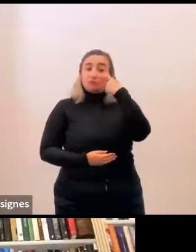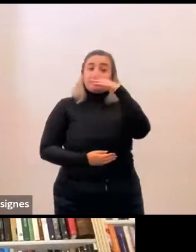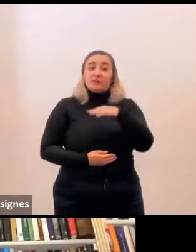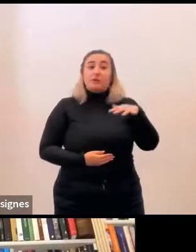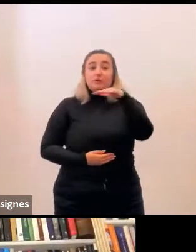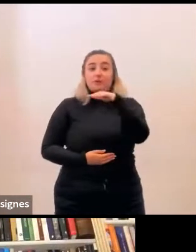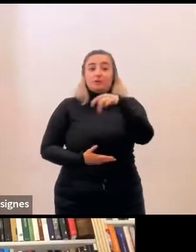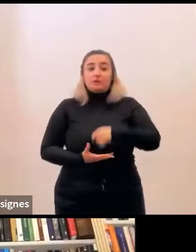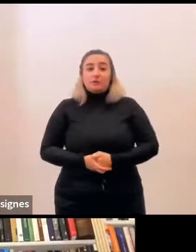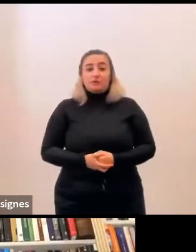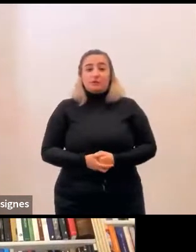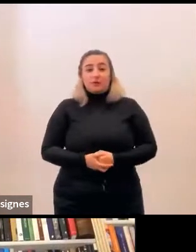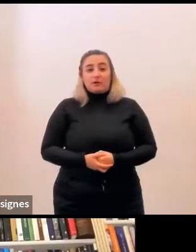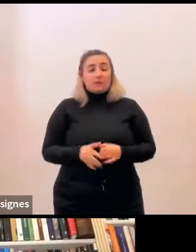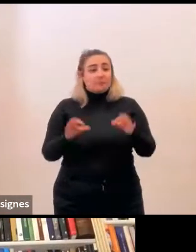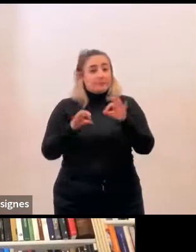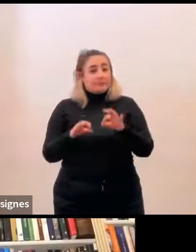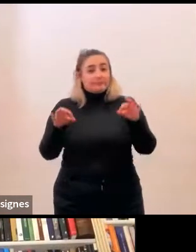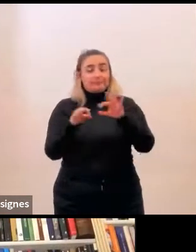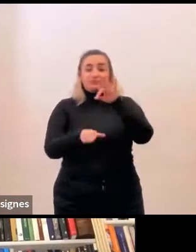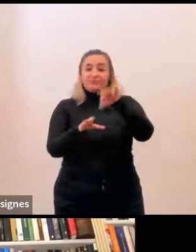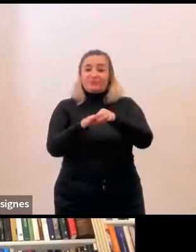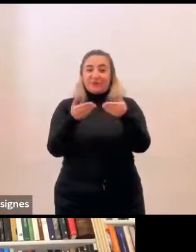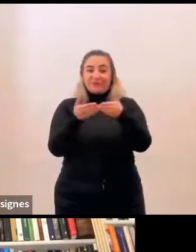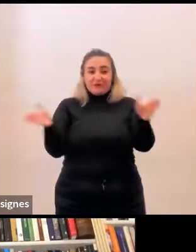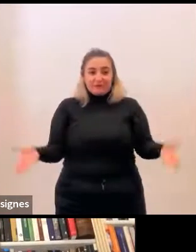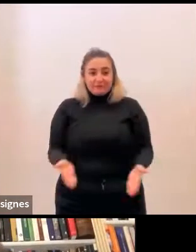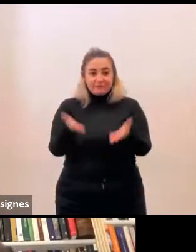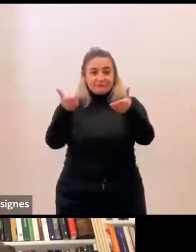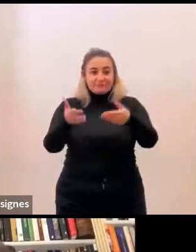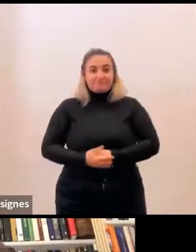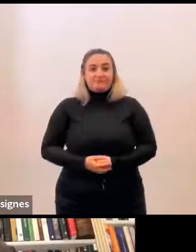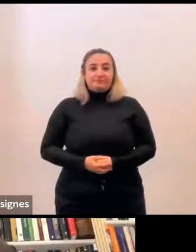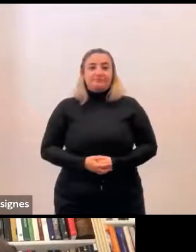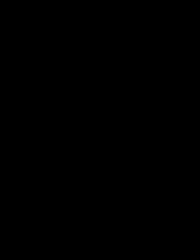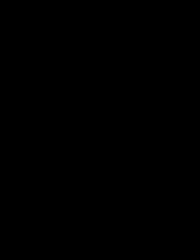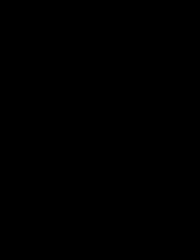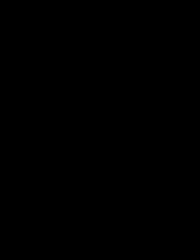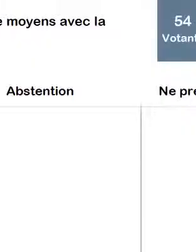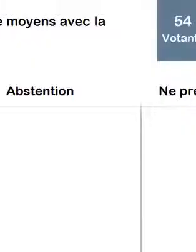observations ? Non, le scrutin est ouvert.